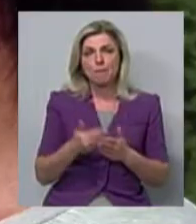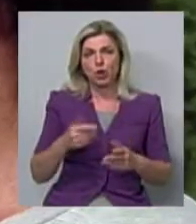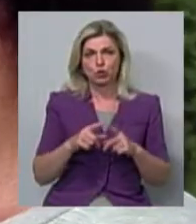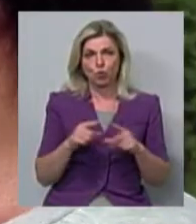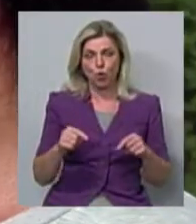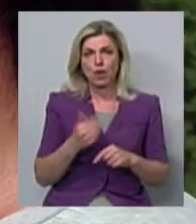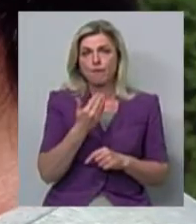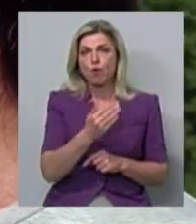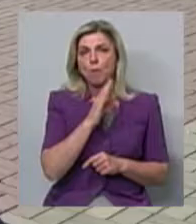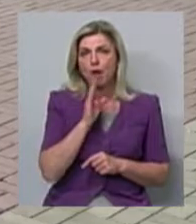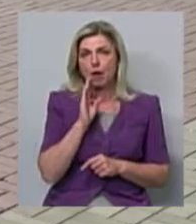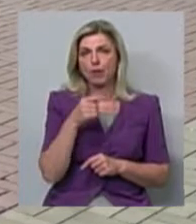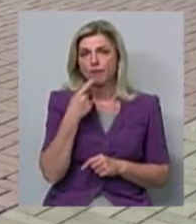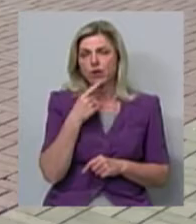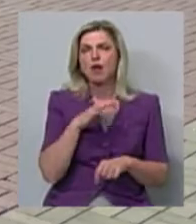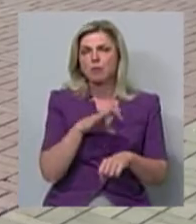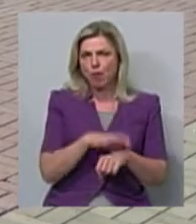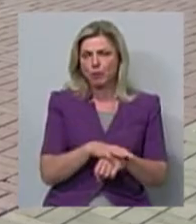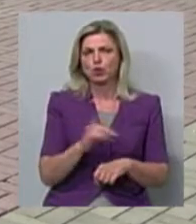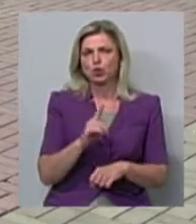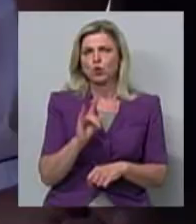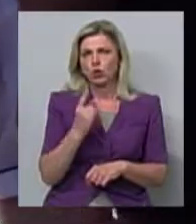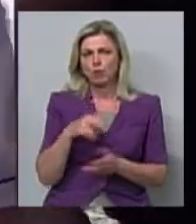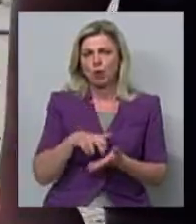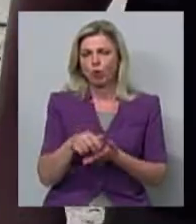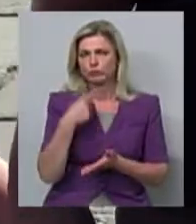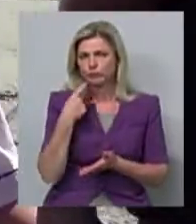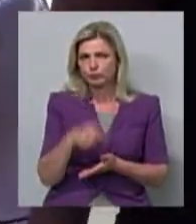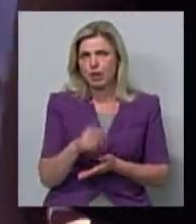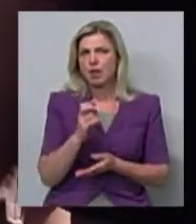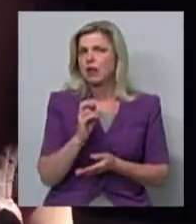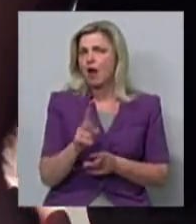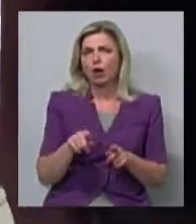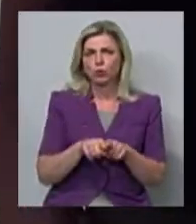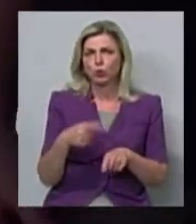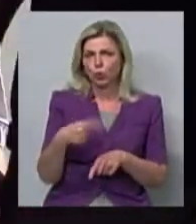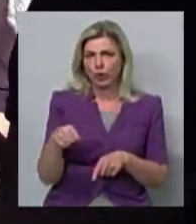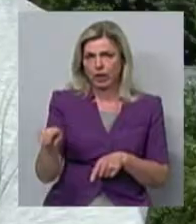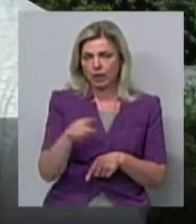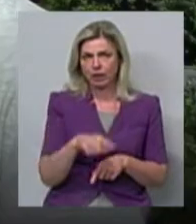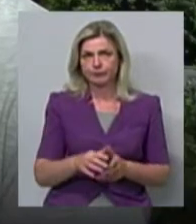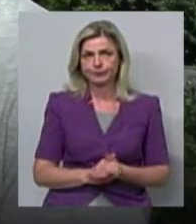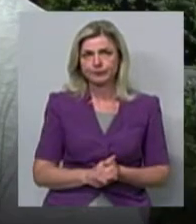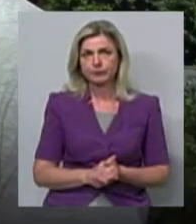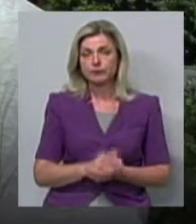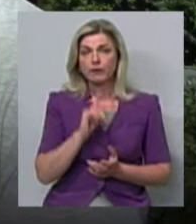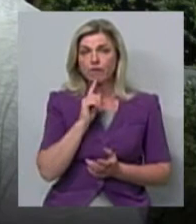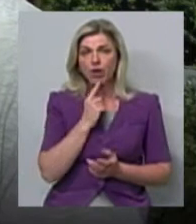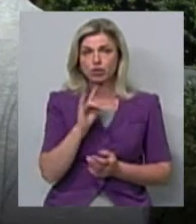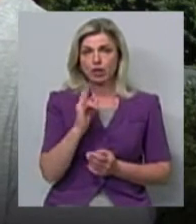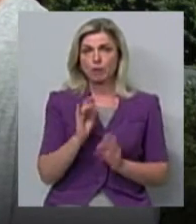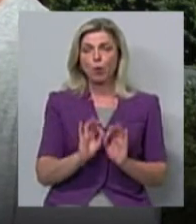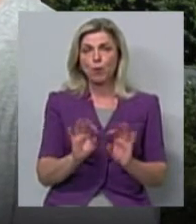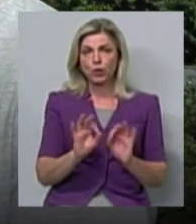Ірина Трубецька говорить, помічали, що дитина ходить не як інші, але думали, що це вікові особливості. Це дуже важко дитині пояснити,